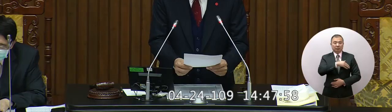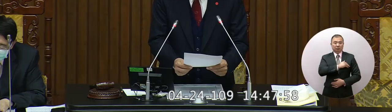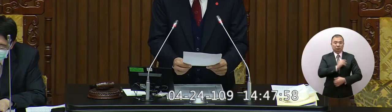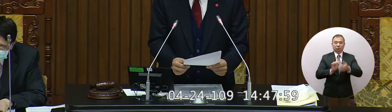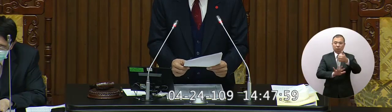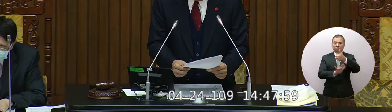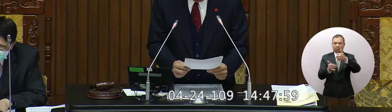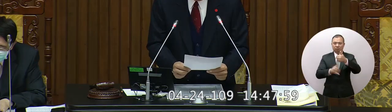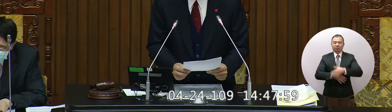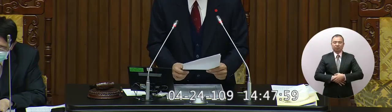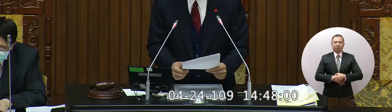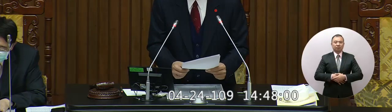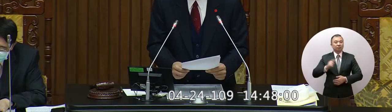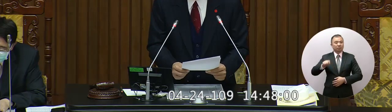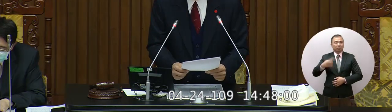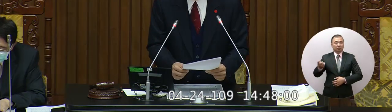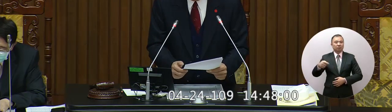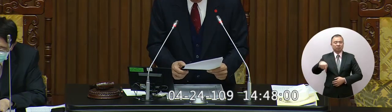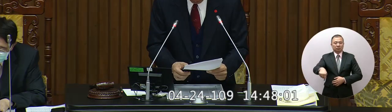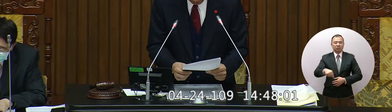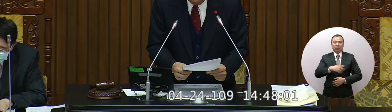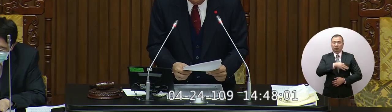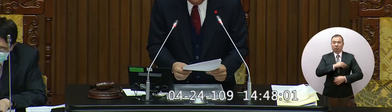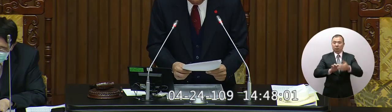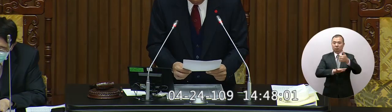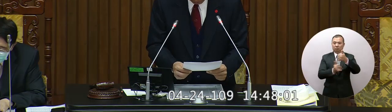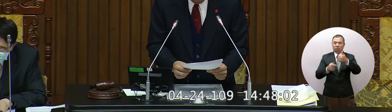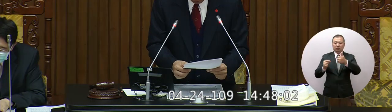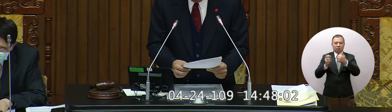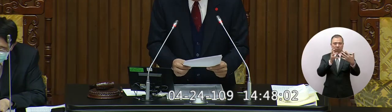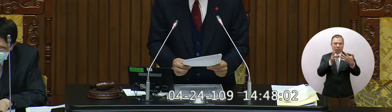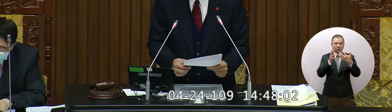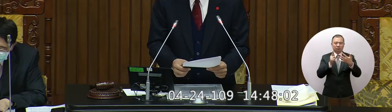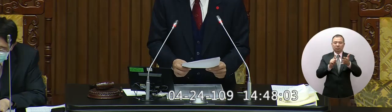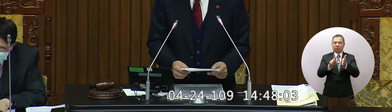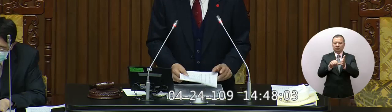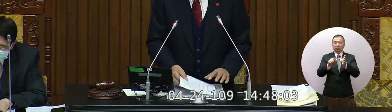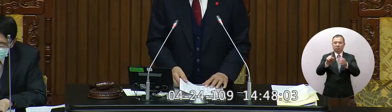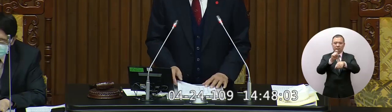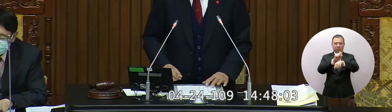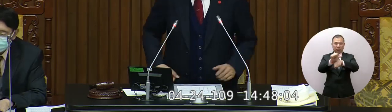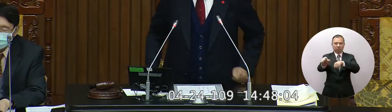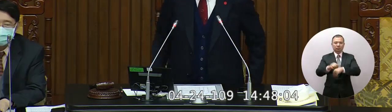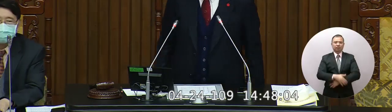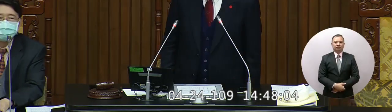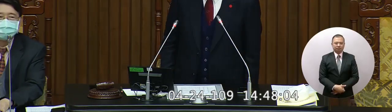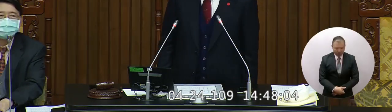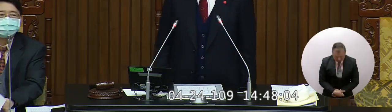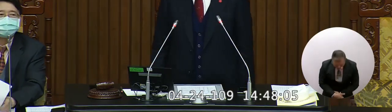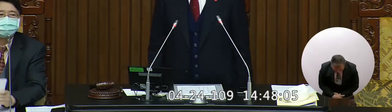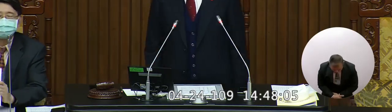员继续请邱成远委员质询，时间15分钟。